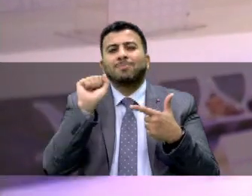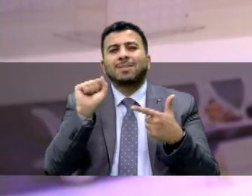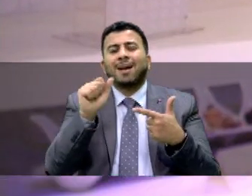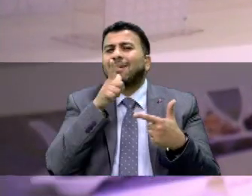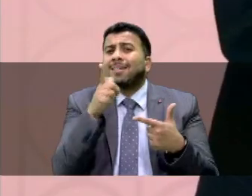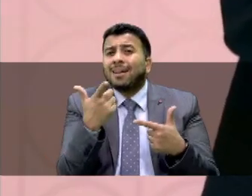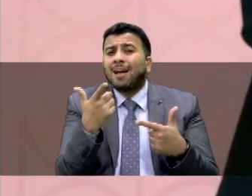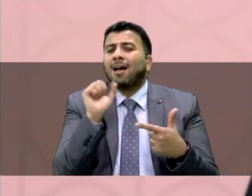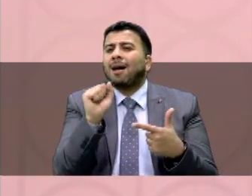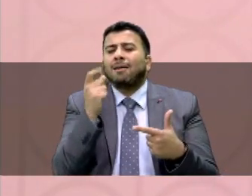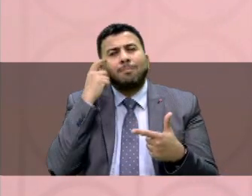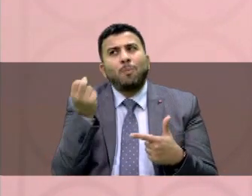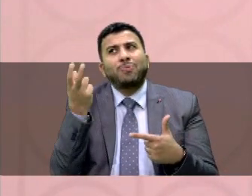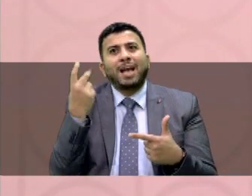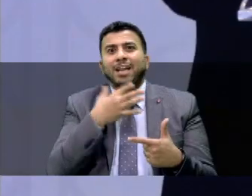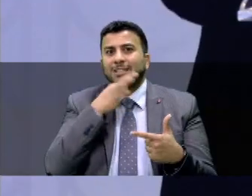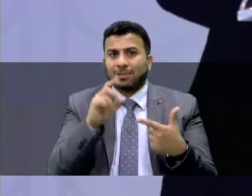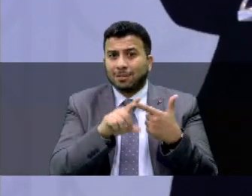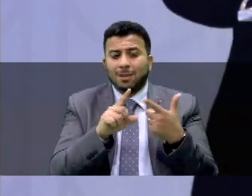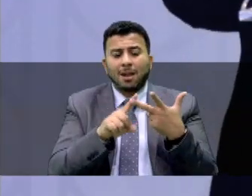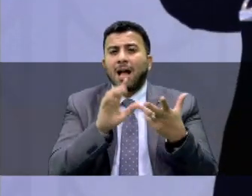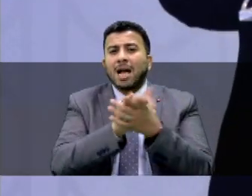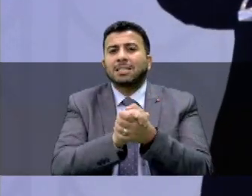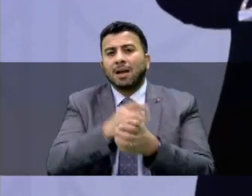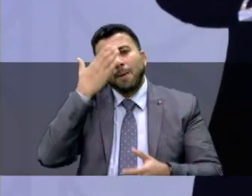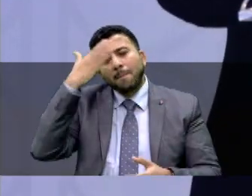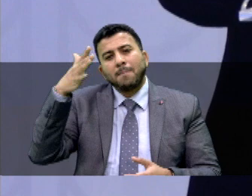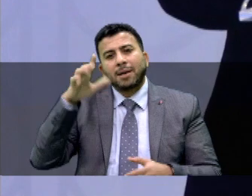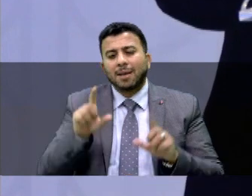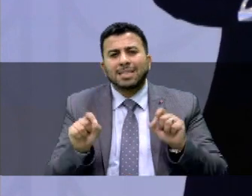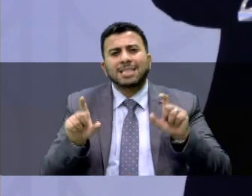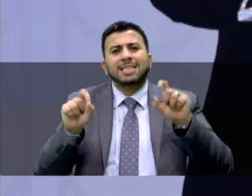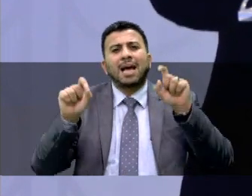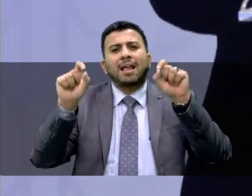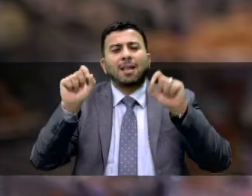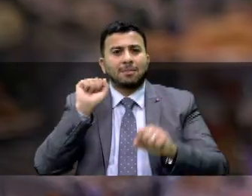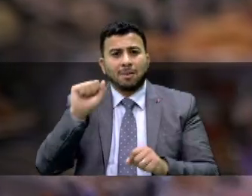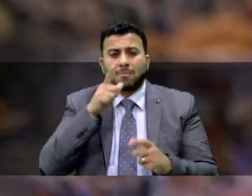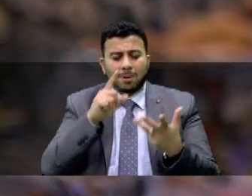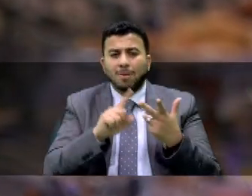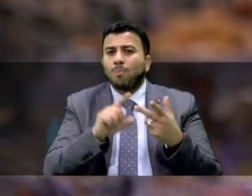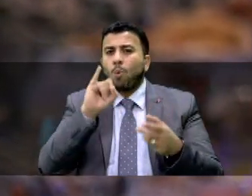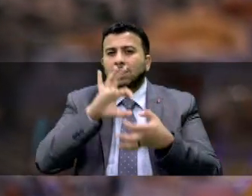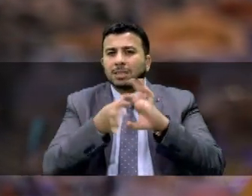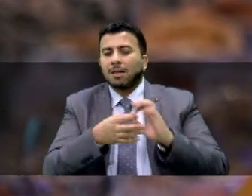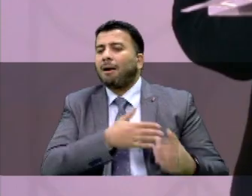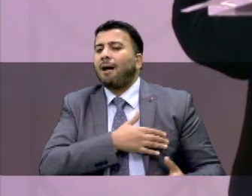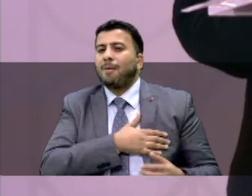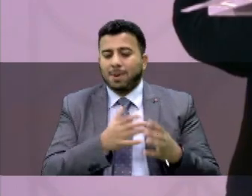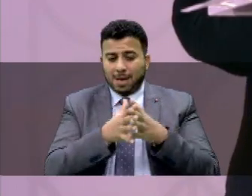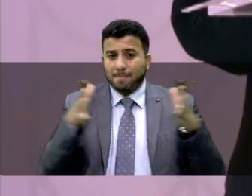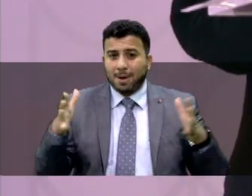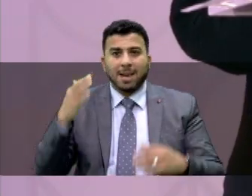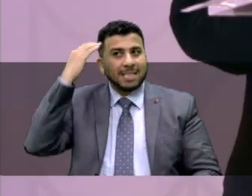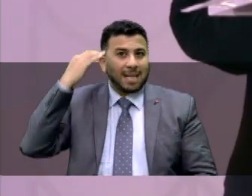القادة والمبتكرين وجمعية أصدقاء مرضى السرطان الإماراتية ومؤسسة القلب الكبير ومجلس